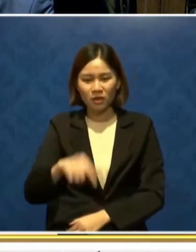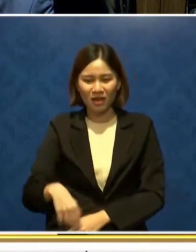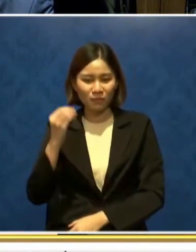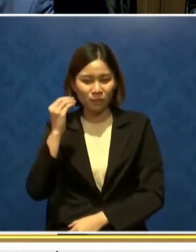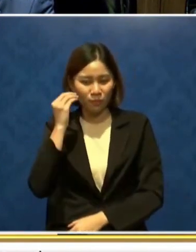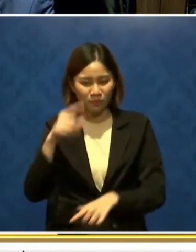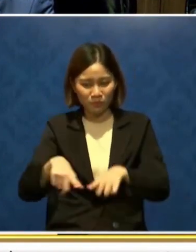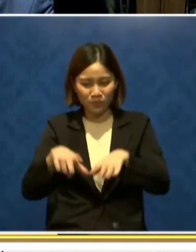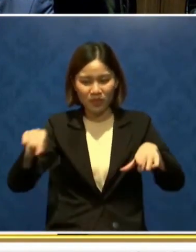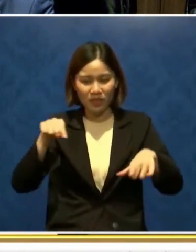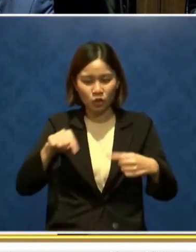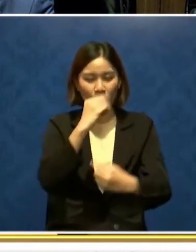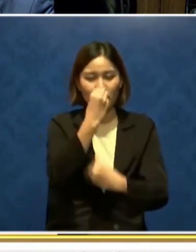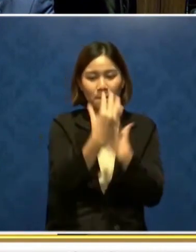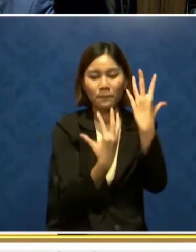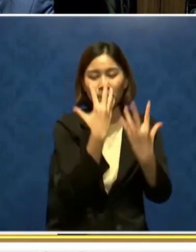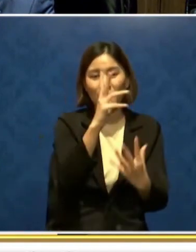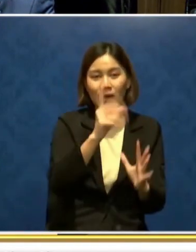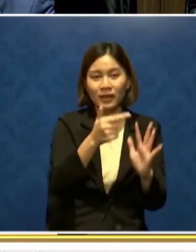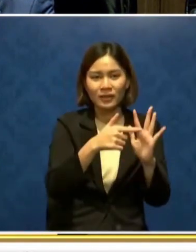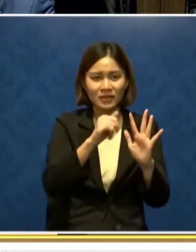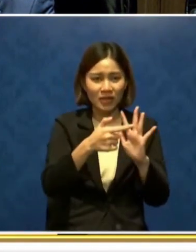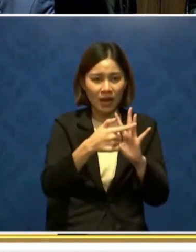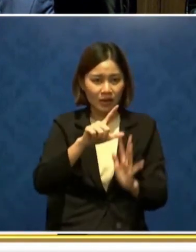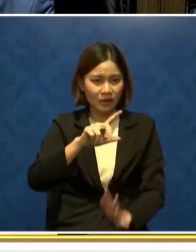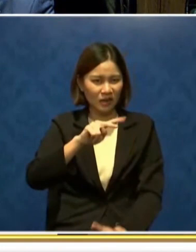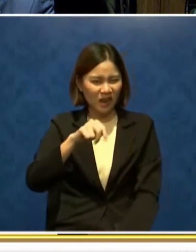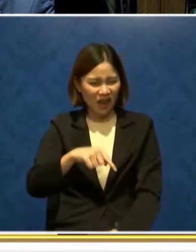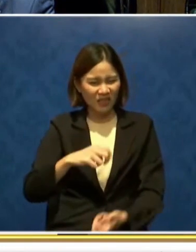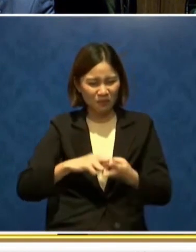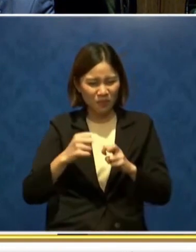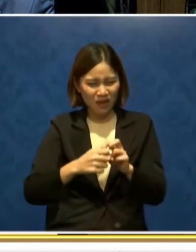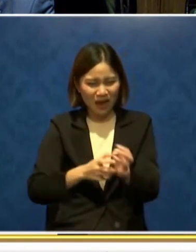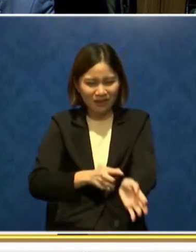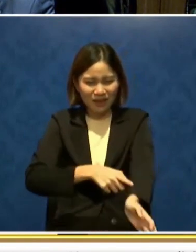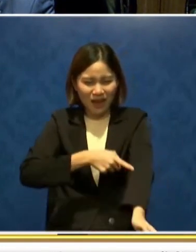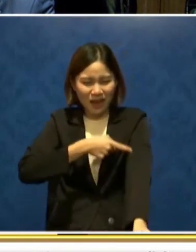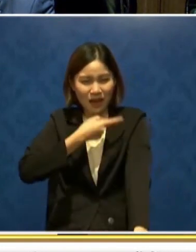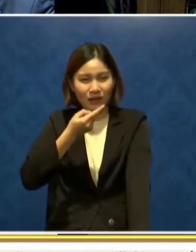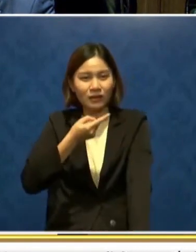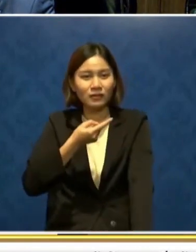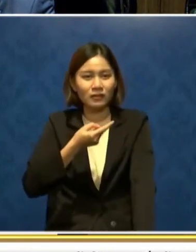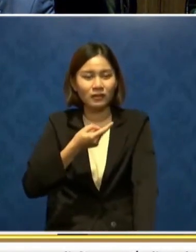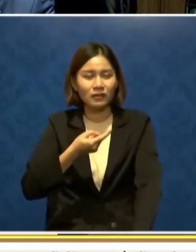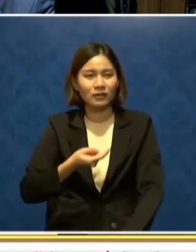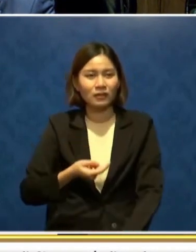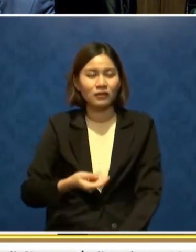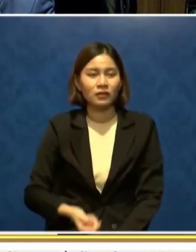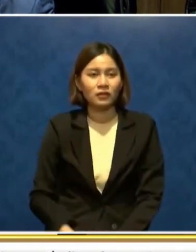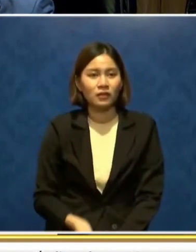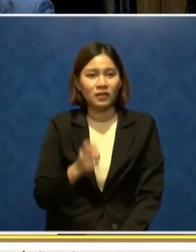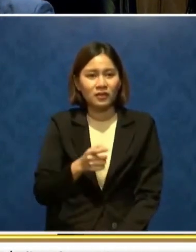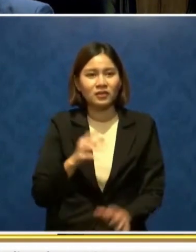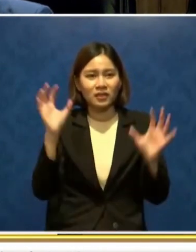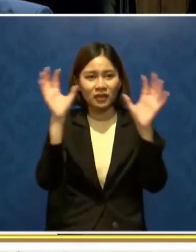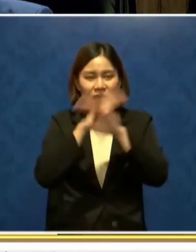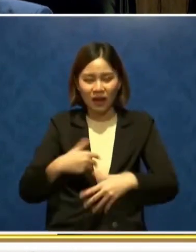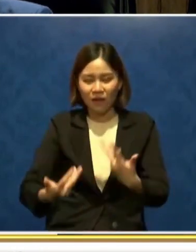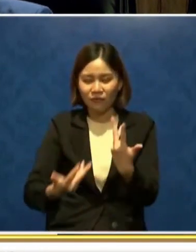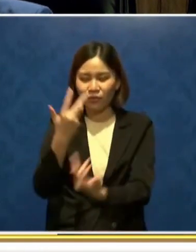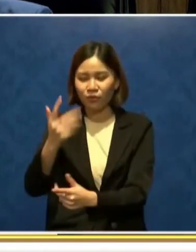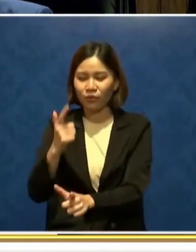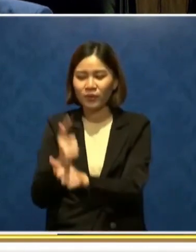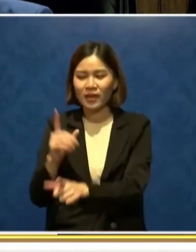ของป่าชายเลนนี่มันเป็นปัญหาหมักผมมานานพอสมควรครับจริงๆแล้วเหมือนกับทุ่งเลี้ยงสัตว์นะครับ